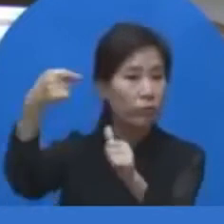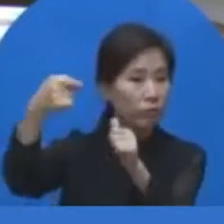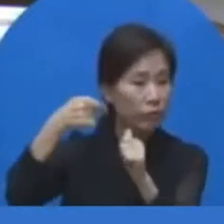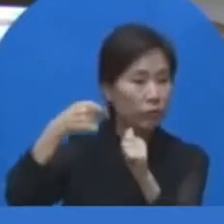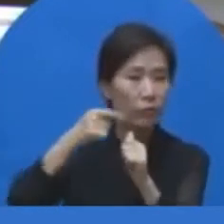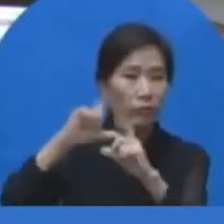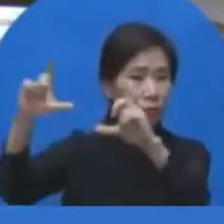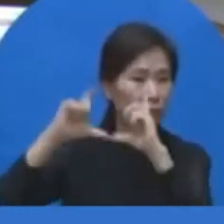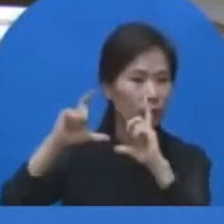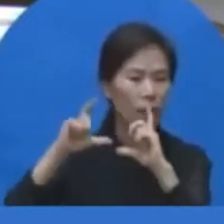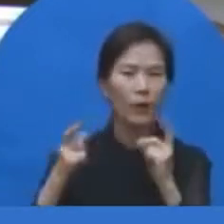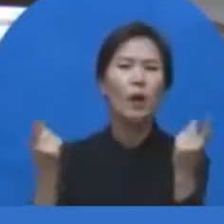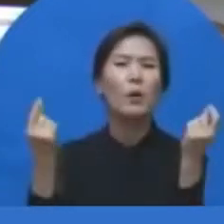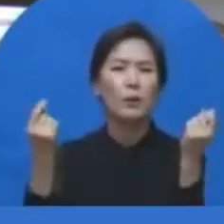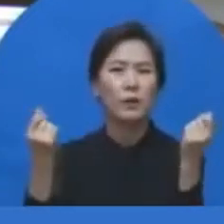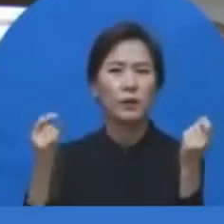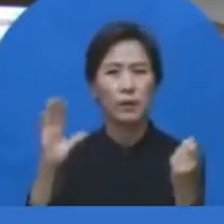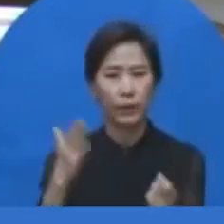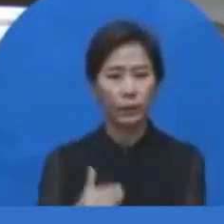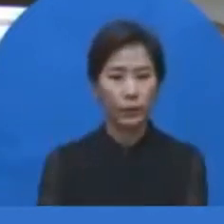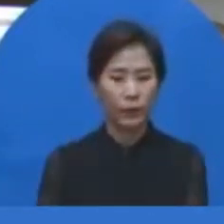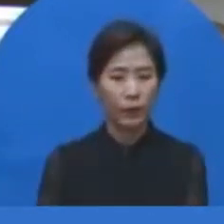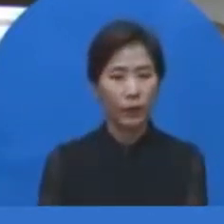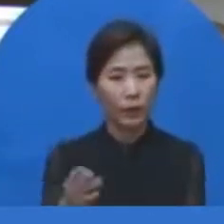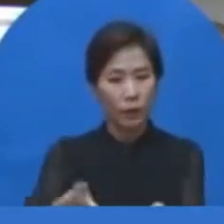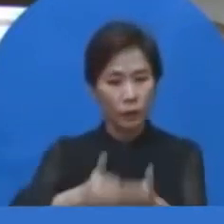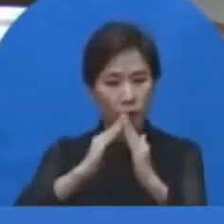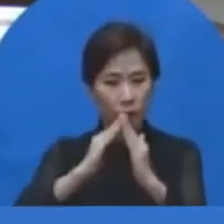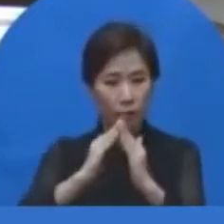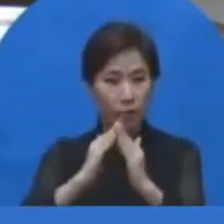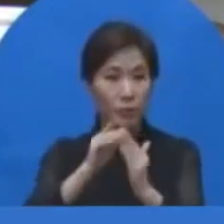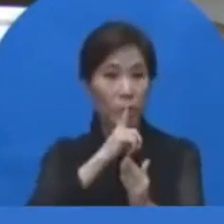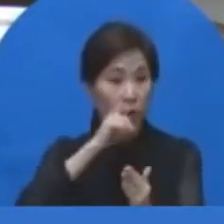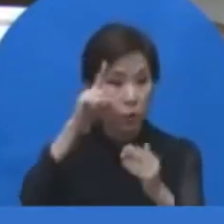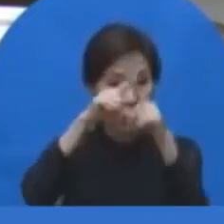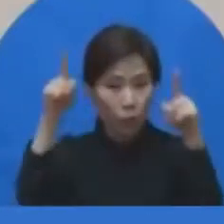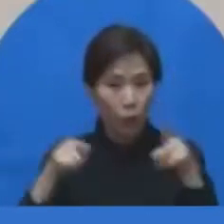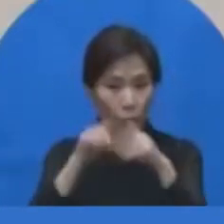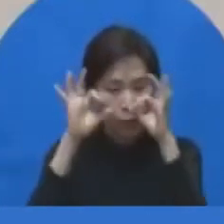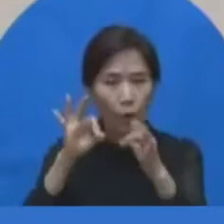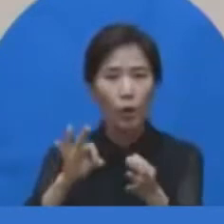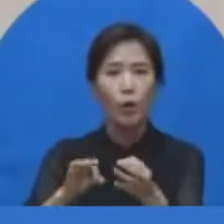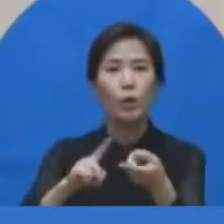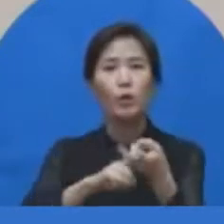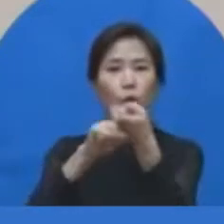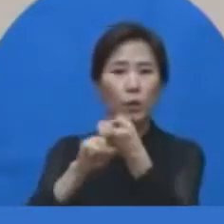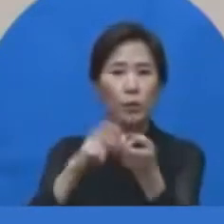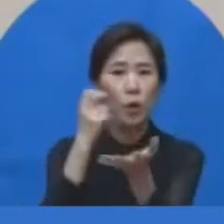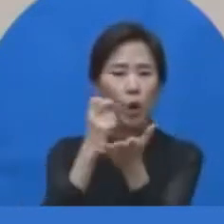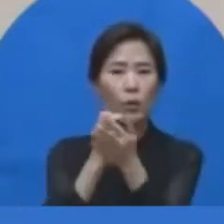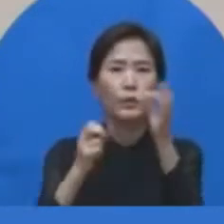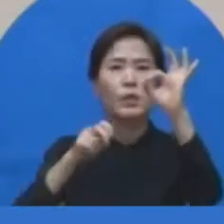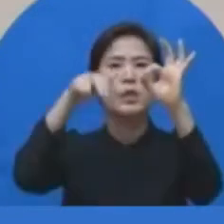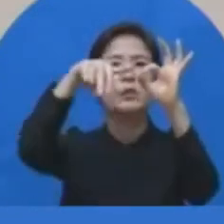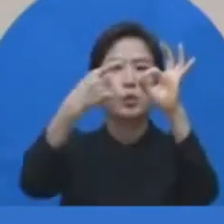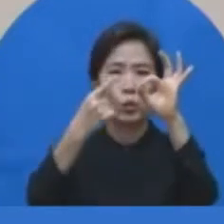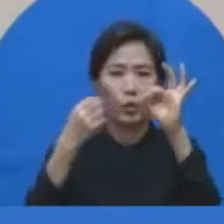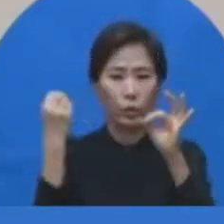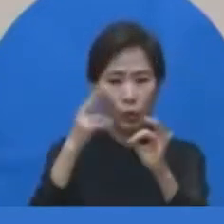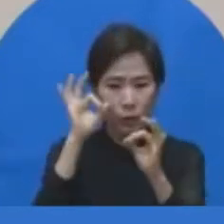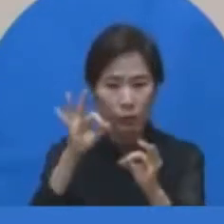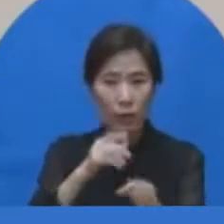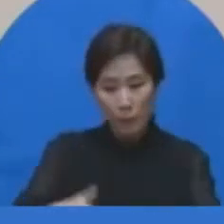됩니다. 그런데 설립신고 절차를 보면 노동조합법 제10조에서 어떻게 시작하는지, 무슨 서류를 내야